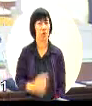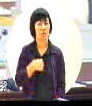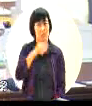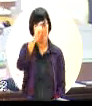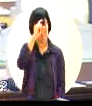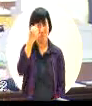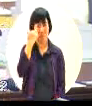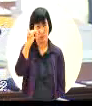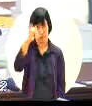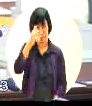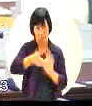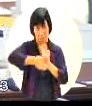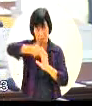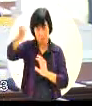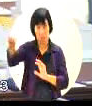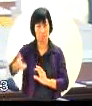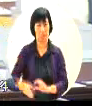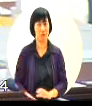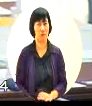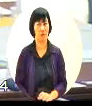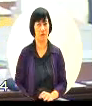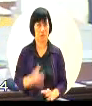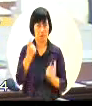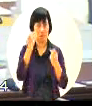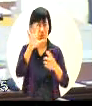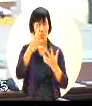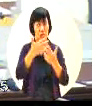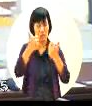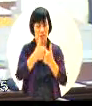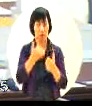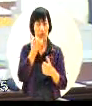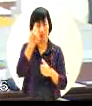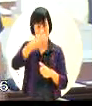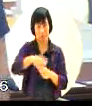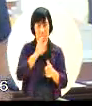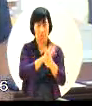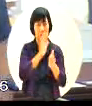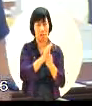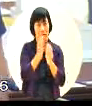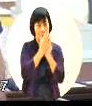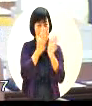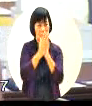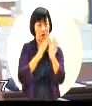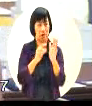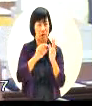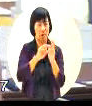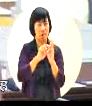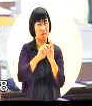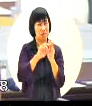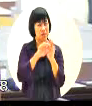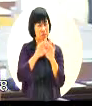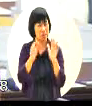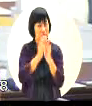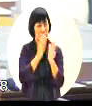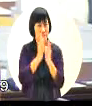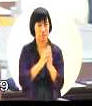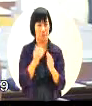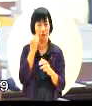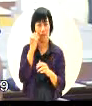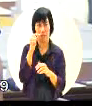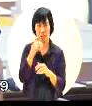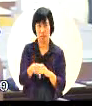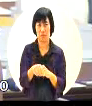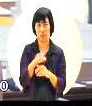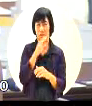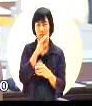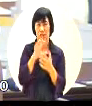阿未迁建的吼，我那有机会吼，较紧个安排落。在我的想法就是讲，这公墓地拢还是咱伫